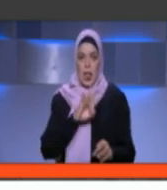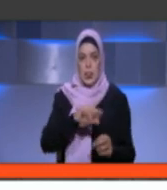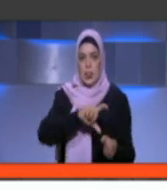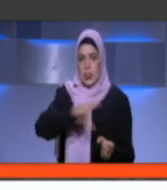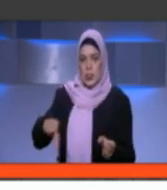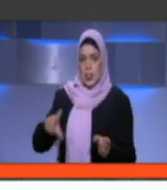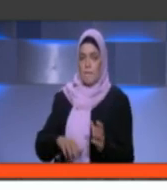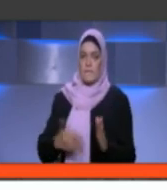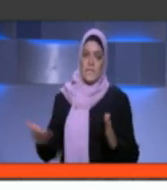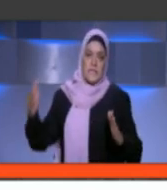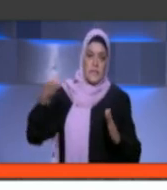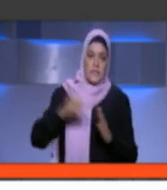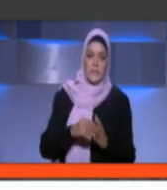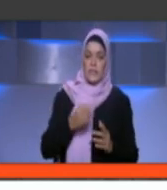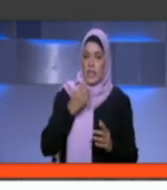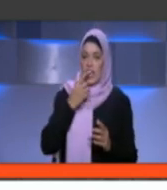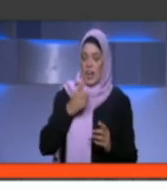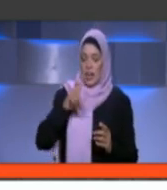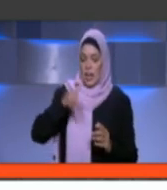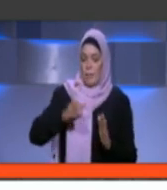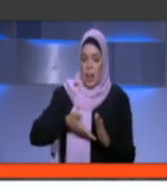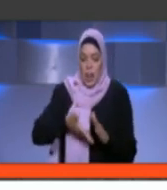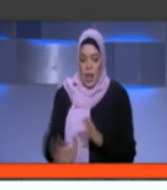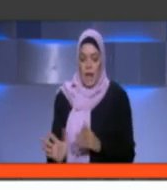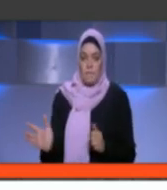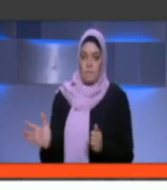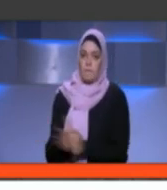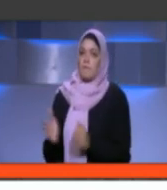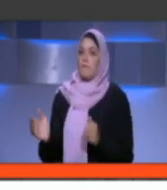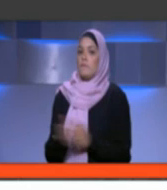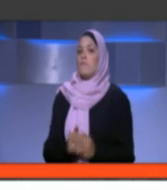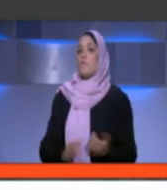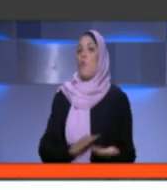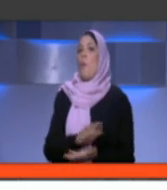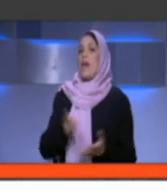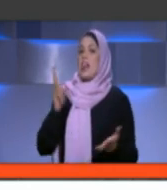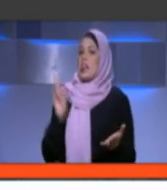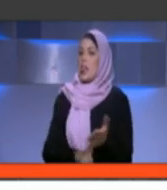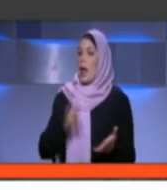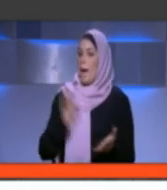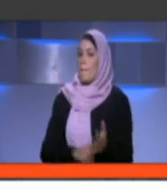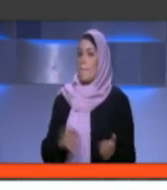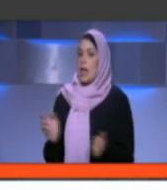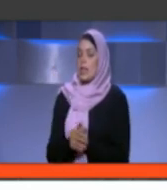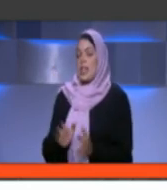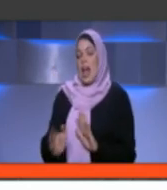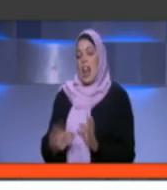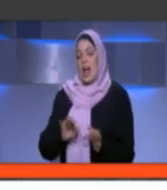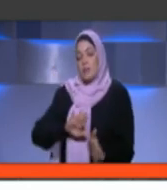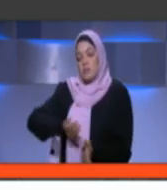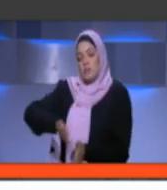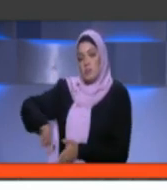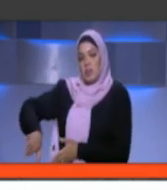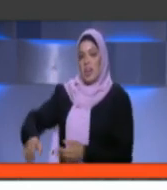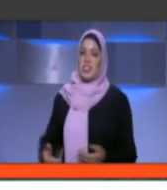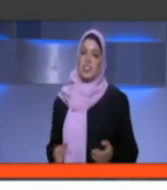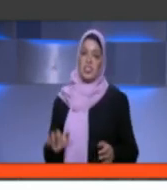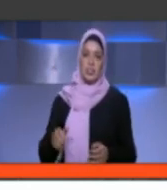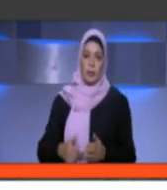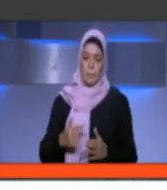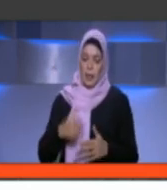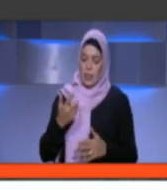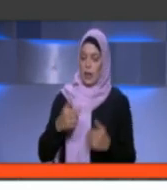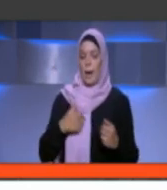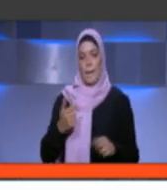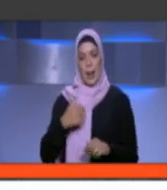سنة بالكامل لمن لا يلتزم بالبقاء في المنزل إلا في حالات استثنائية شديدة تتعلق